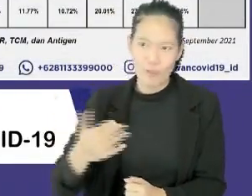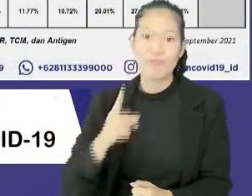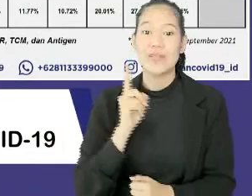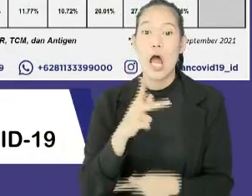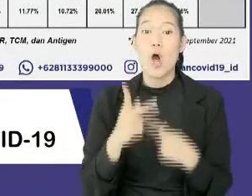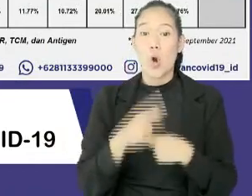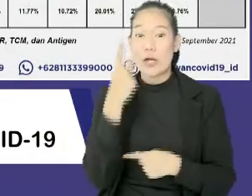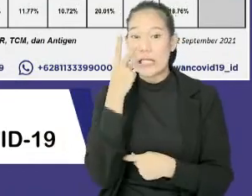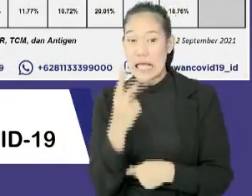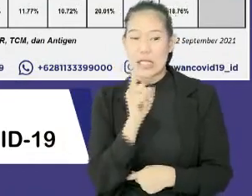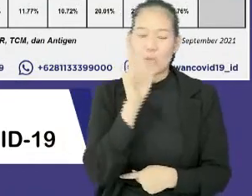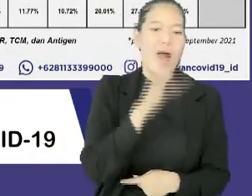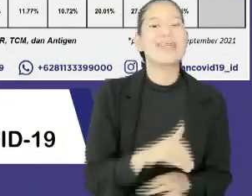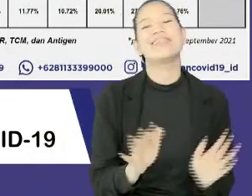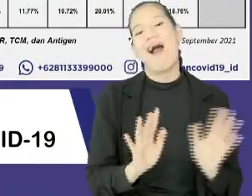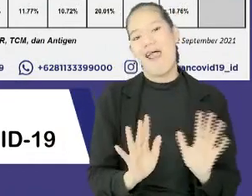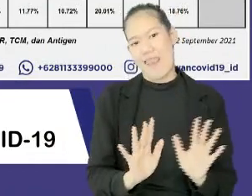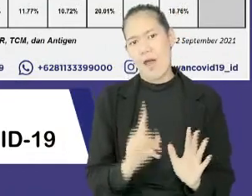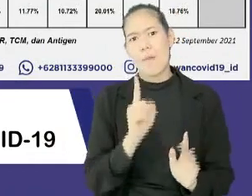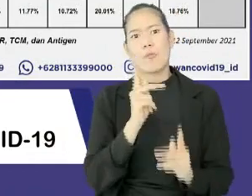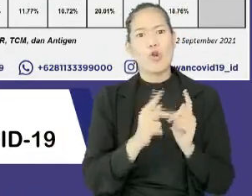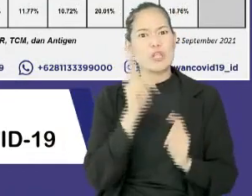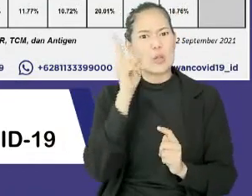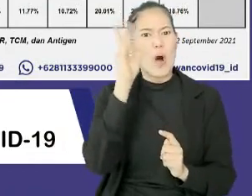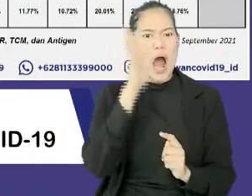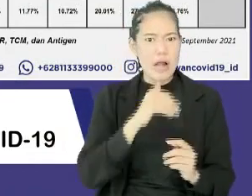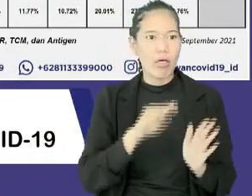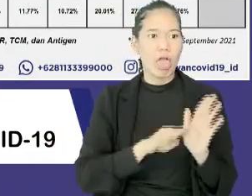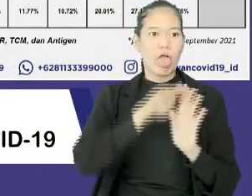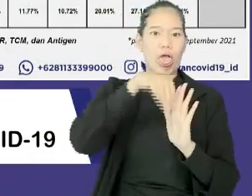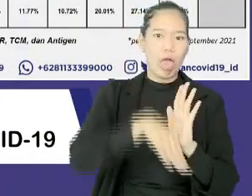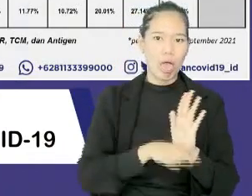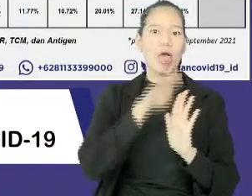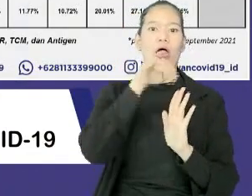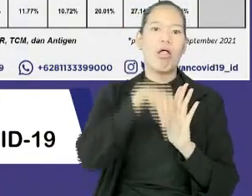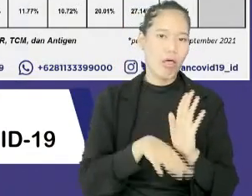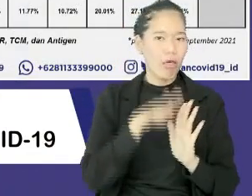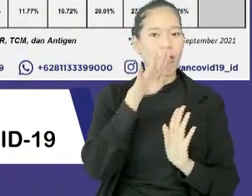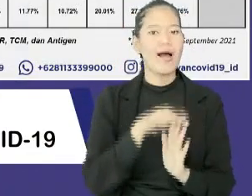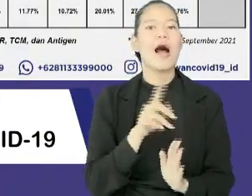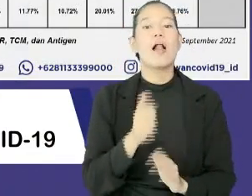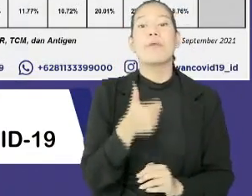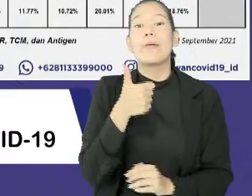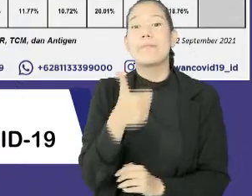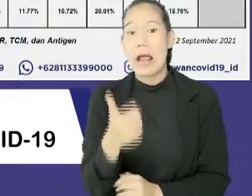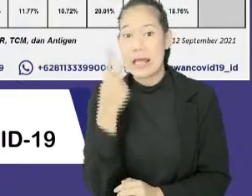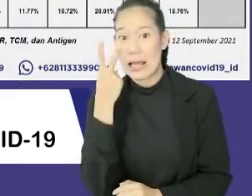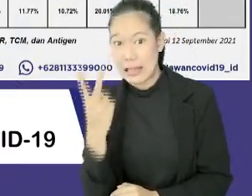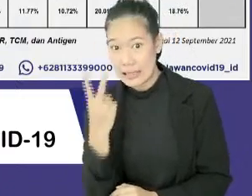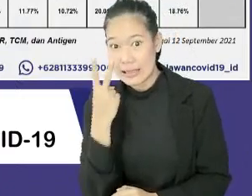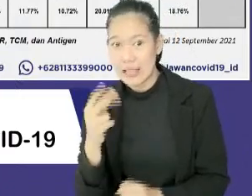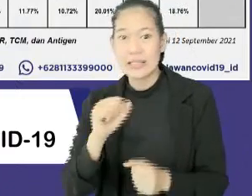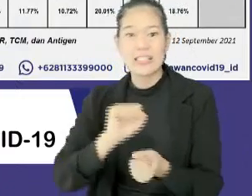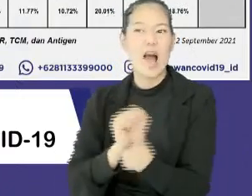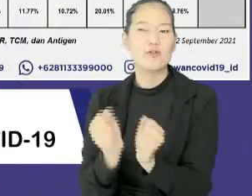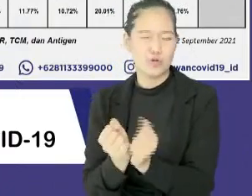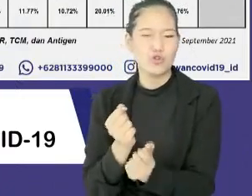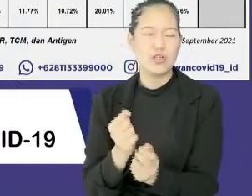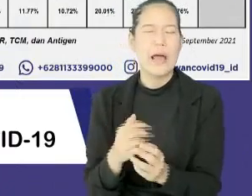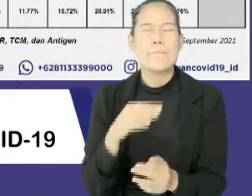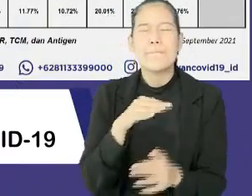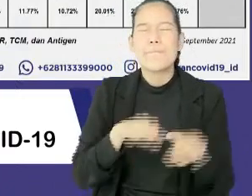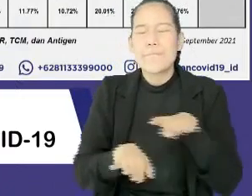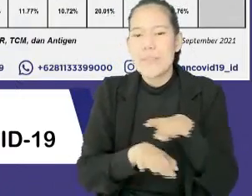melihat angka Jangan harian karena ini bisa naik turunnya sangat cepat gitu ya akan lebih baik untuk melihat angka positif it right minimal